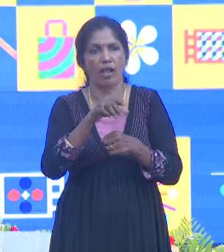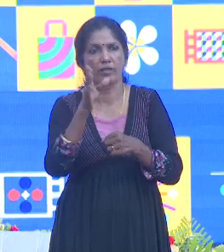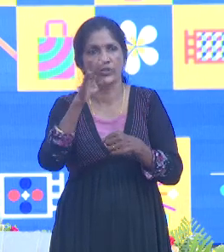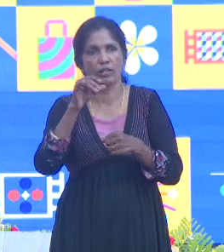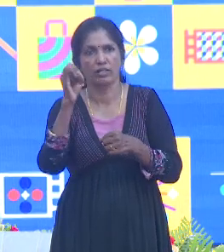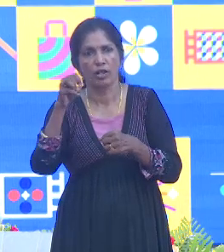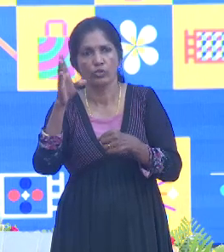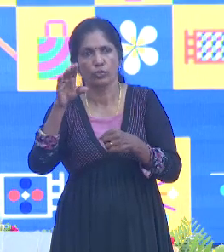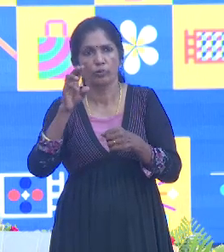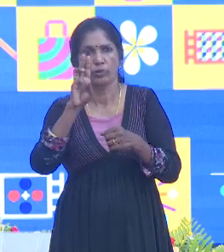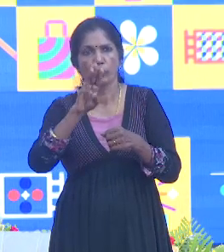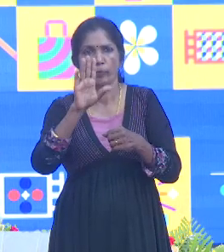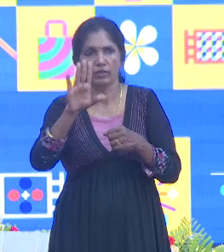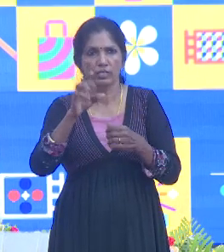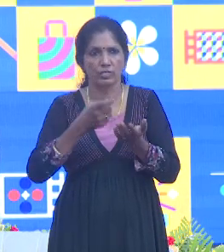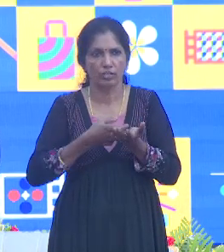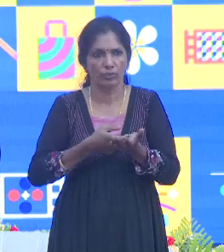69-ലെ 35-ാം ഭേദഗതി നിയമം